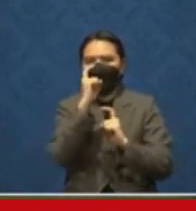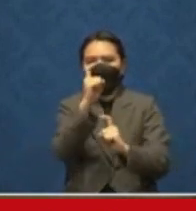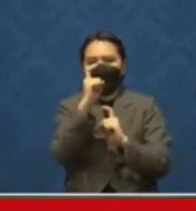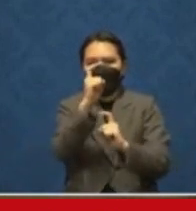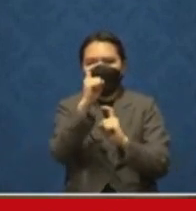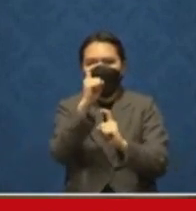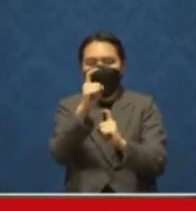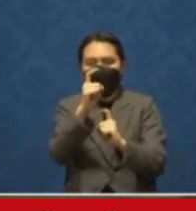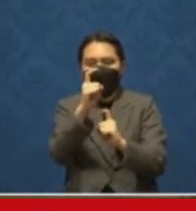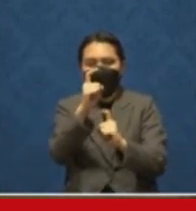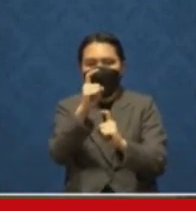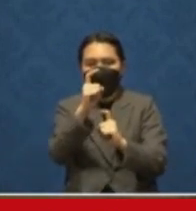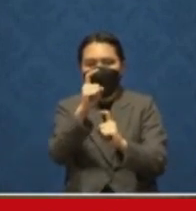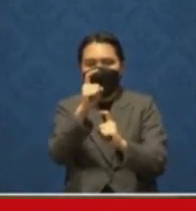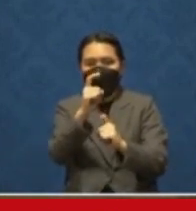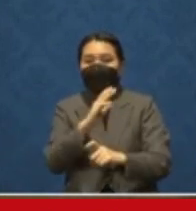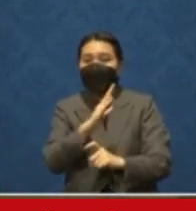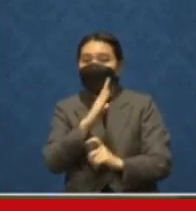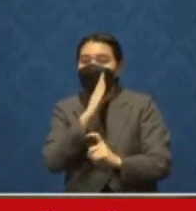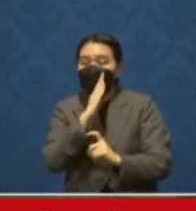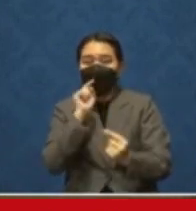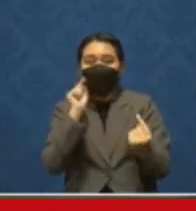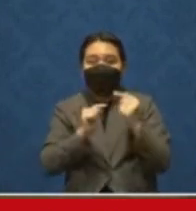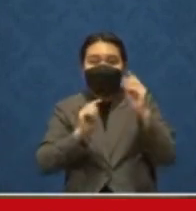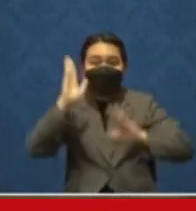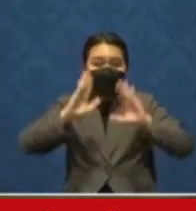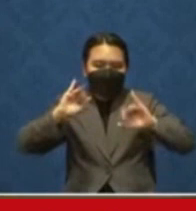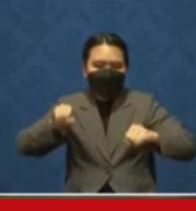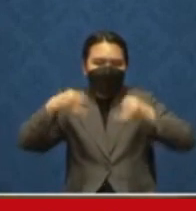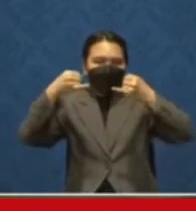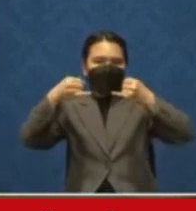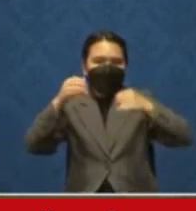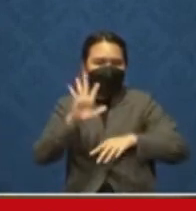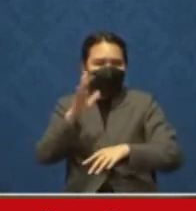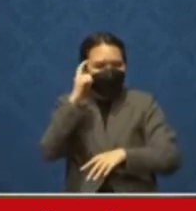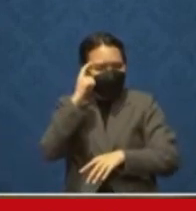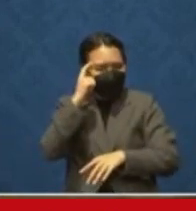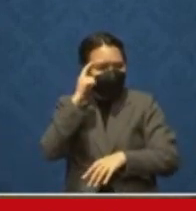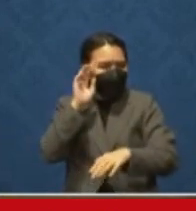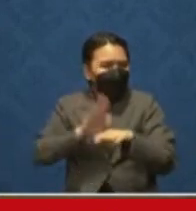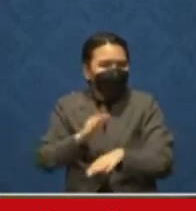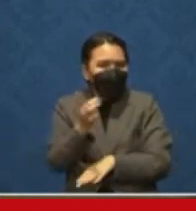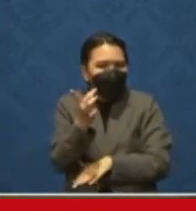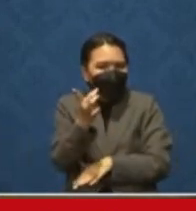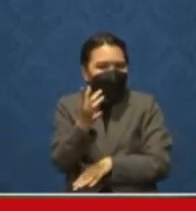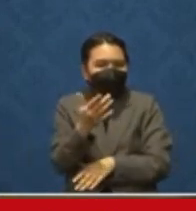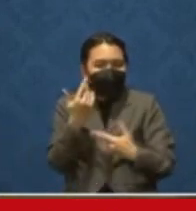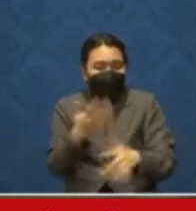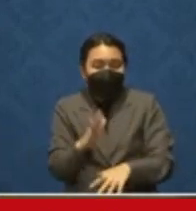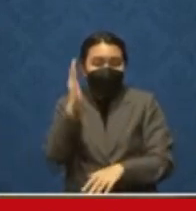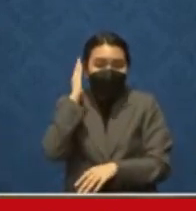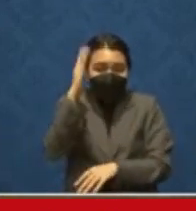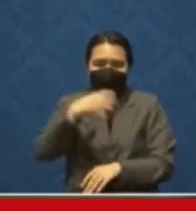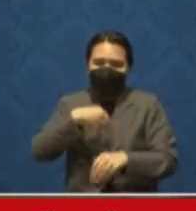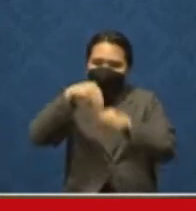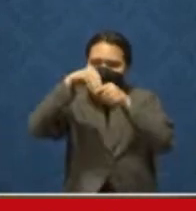ว่าแอบปลื้มกับสิ่งที่ทำอะไรอดีตตัวอย่างนี้อันตรายถ้าไม่เรียกว่า